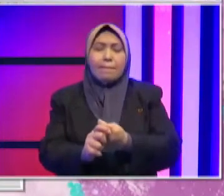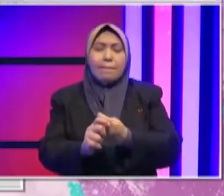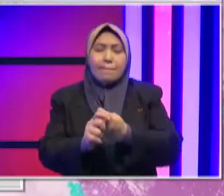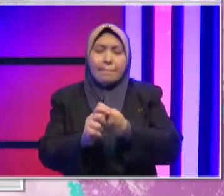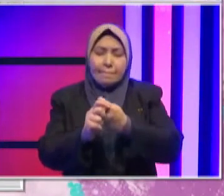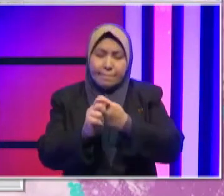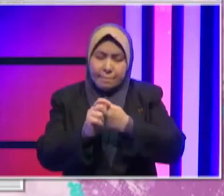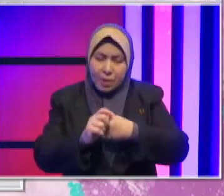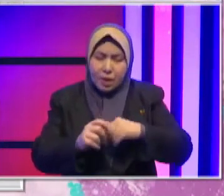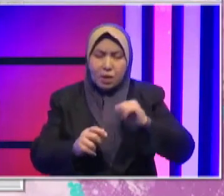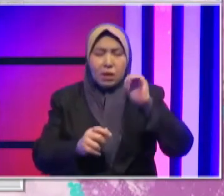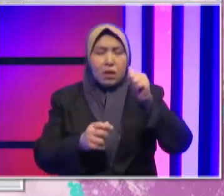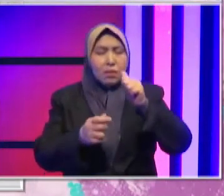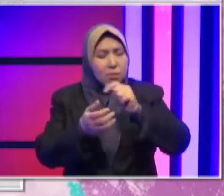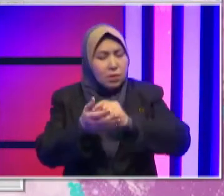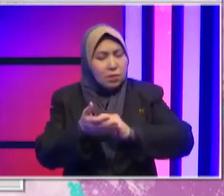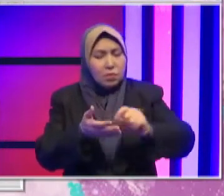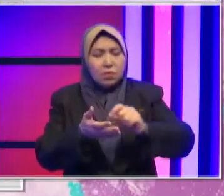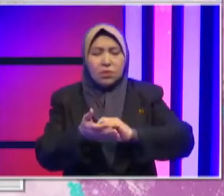وإنا له